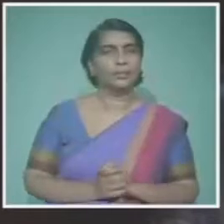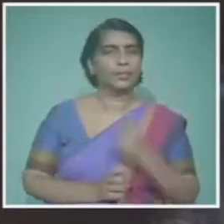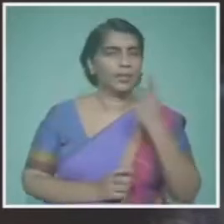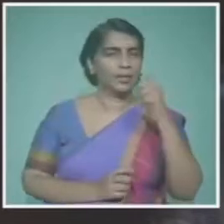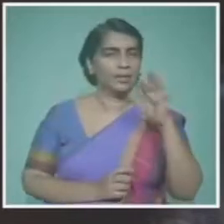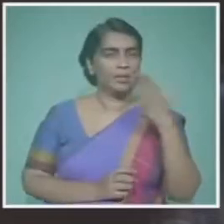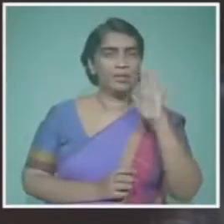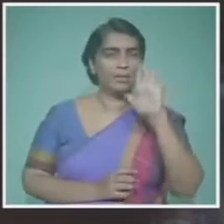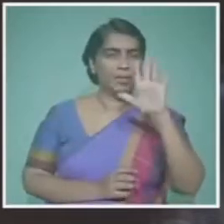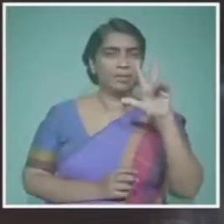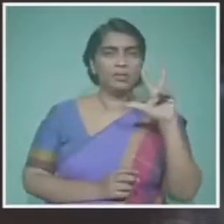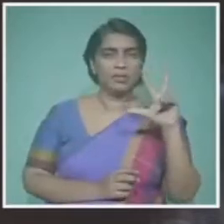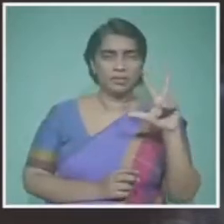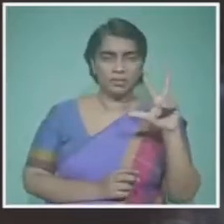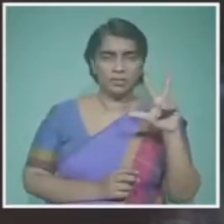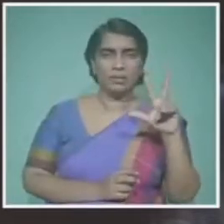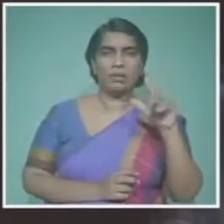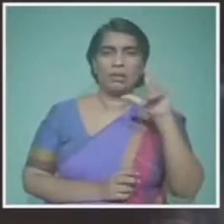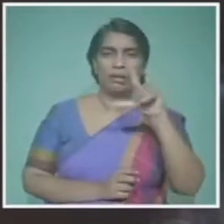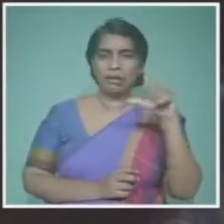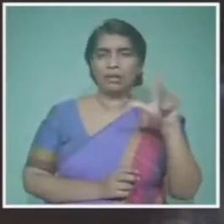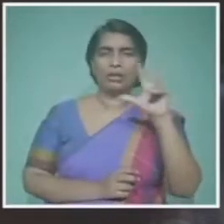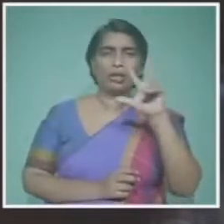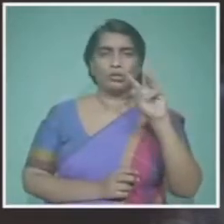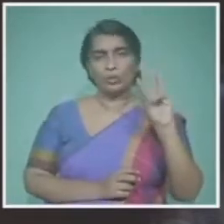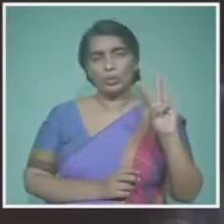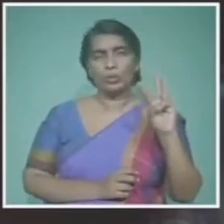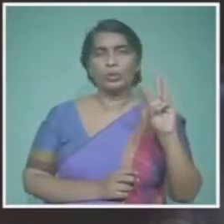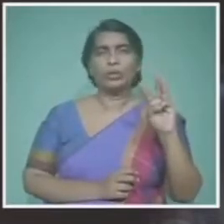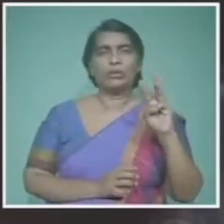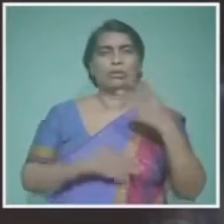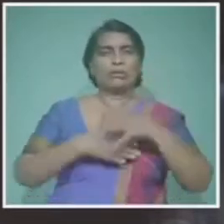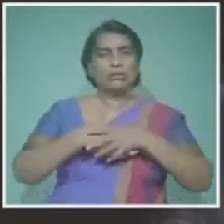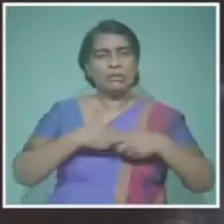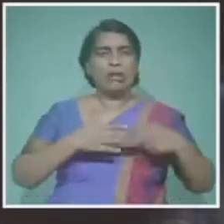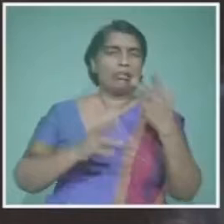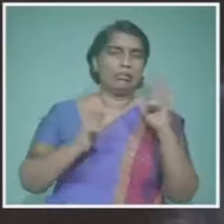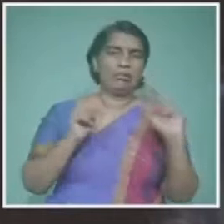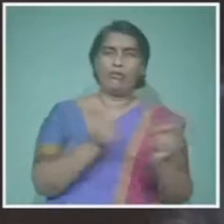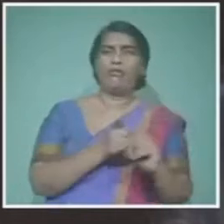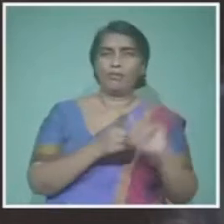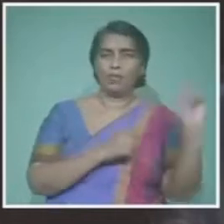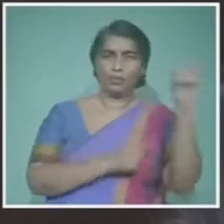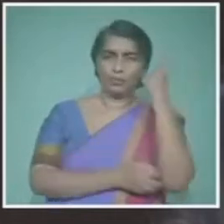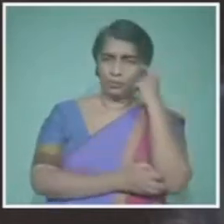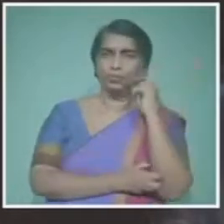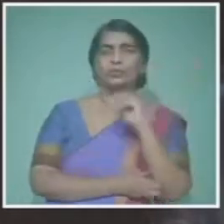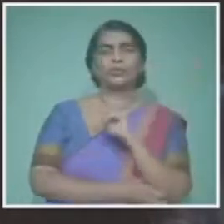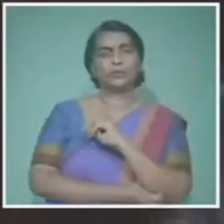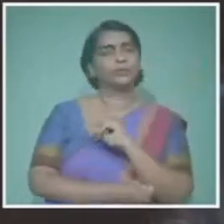එදා සමාජයේ 58 78 83 ජාතිවාදී කෝලාල ඇති වෙලා තිබුණා. දන්නව කාටත්. ඒ